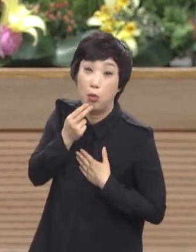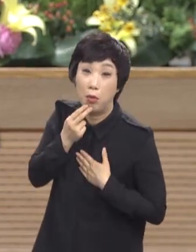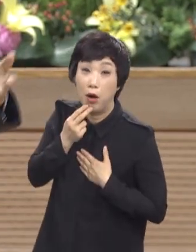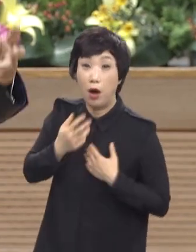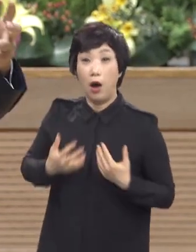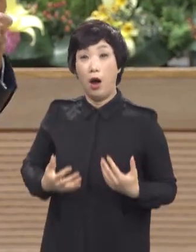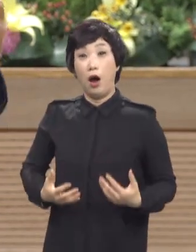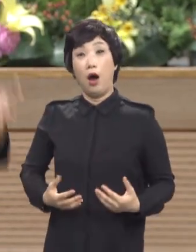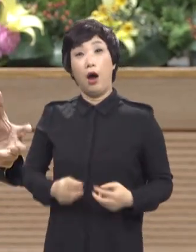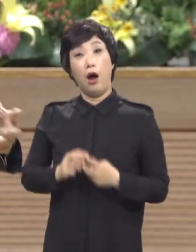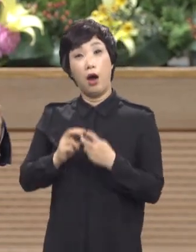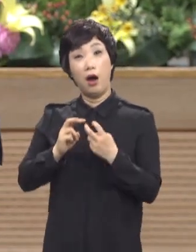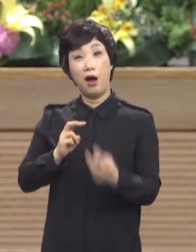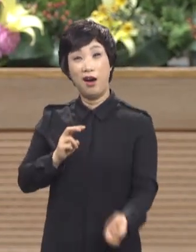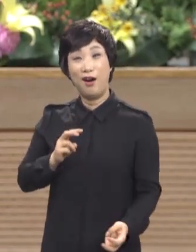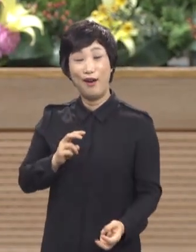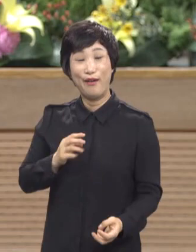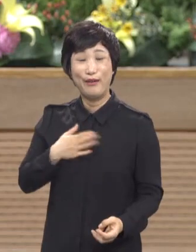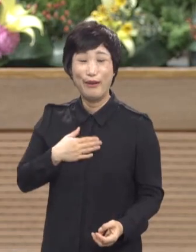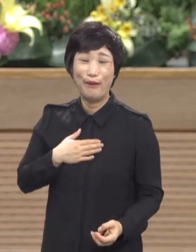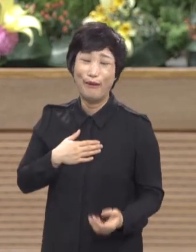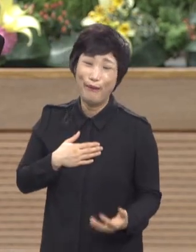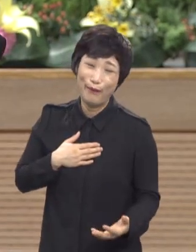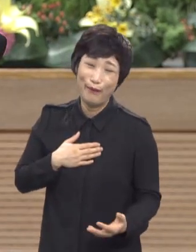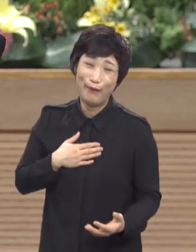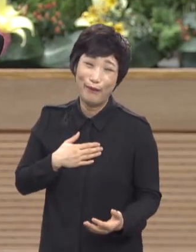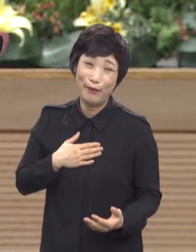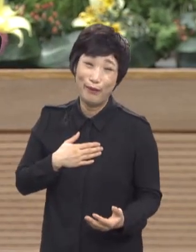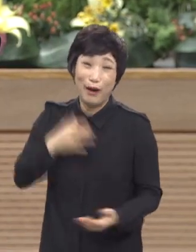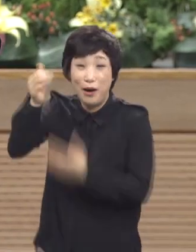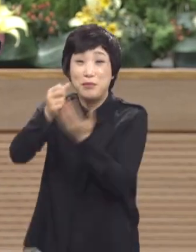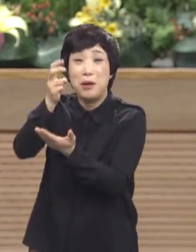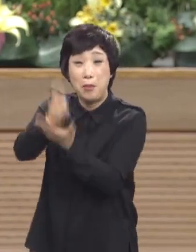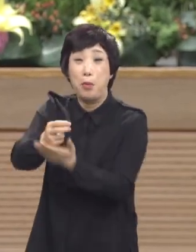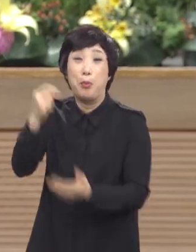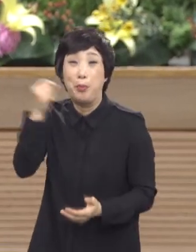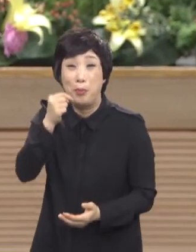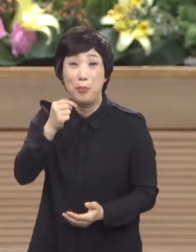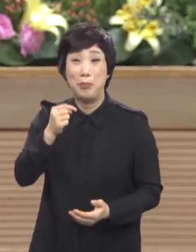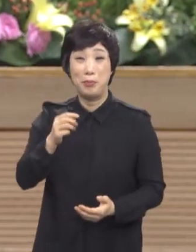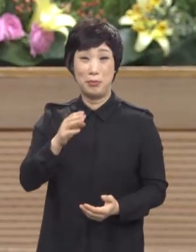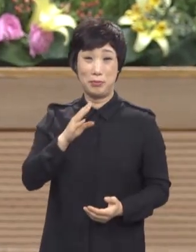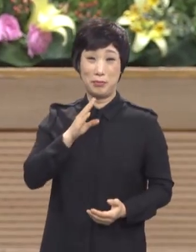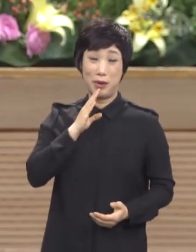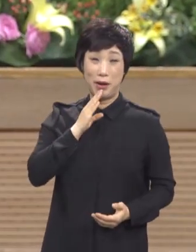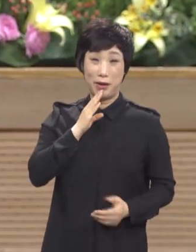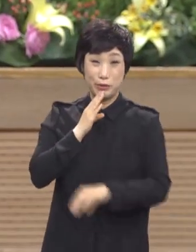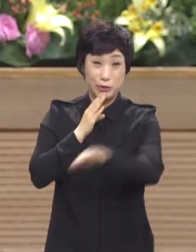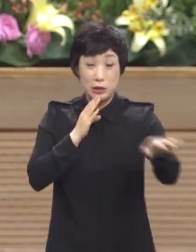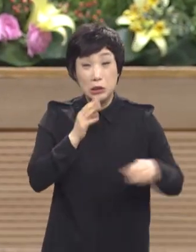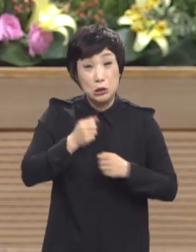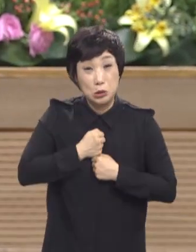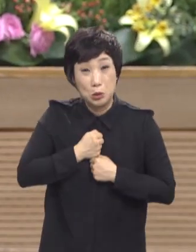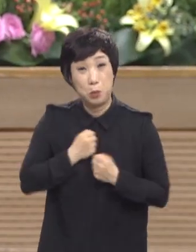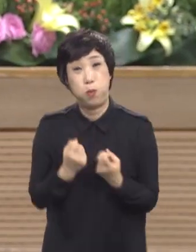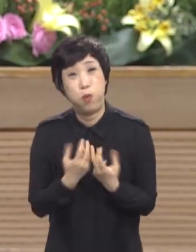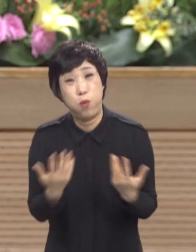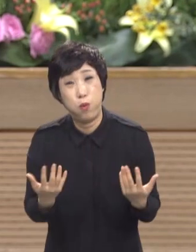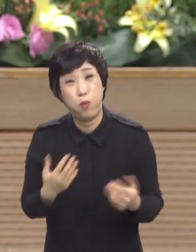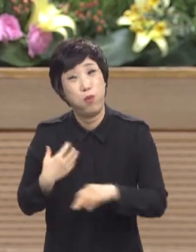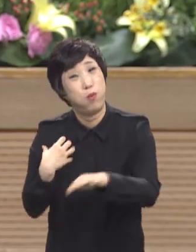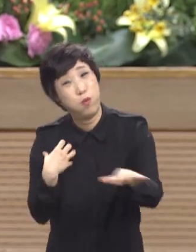했으니 이 법이 어느 정도 대단한 법이냐 그 말이오. 이 법이 우린 지켜낼 수가